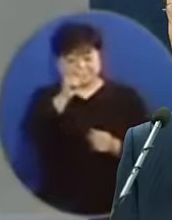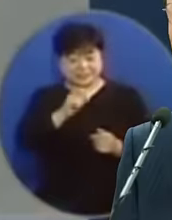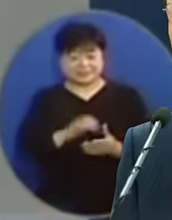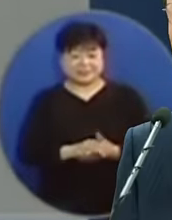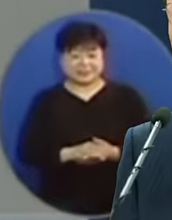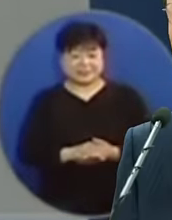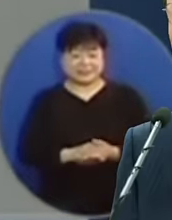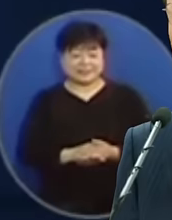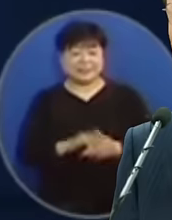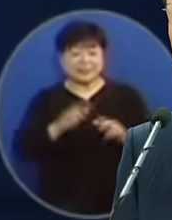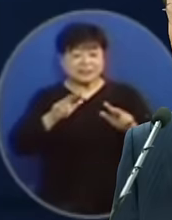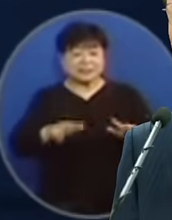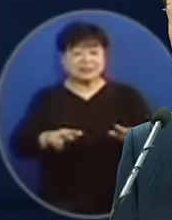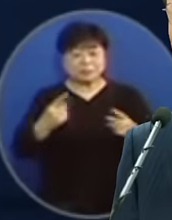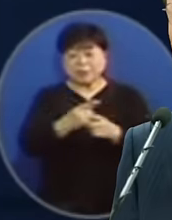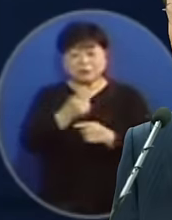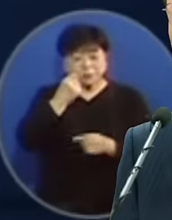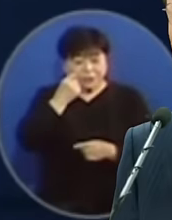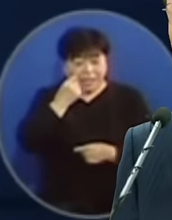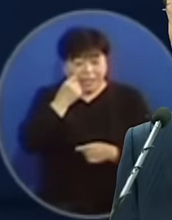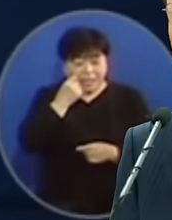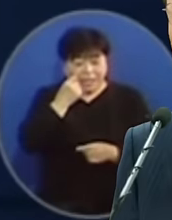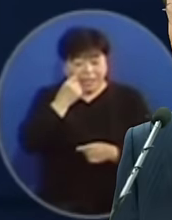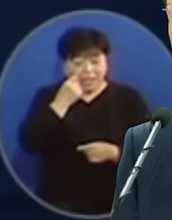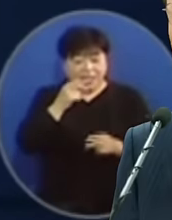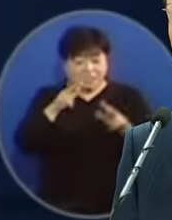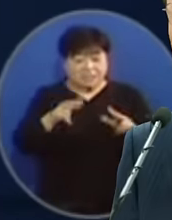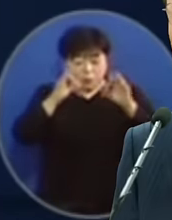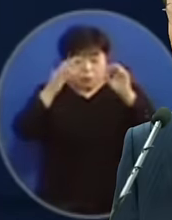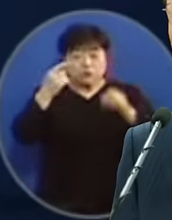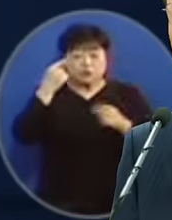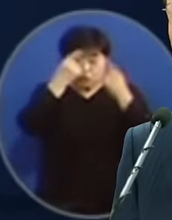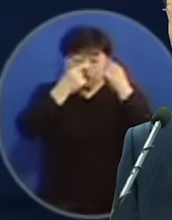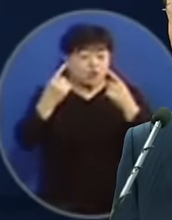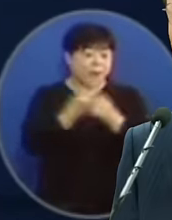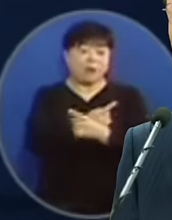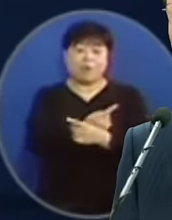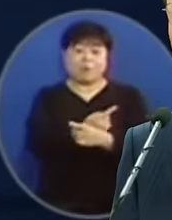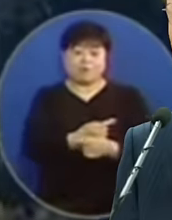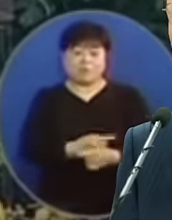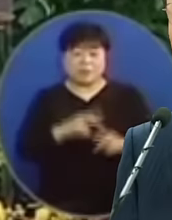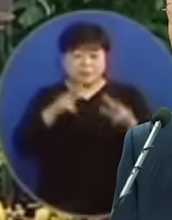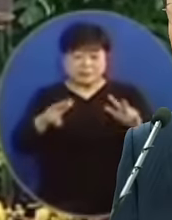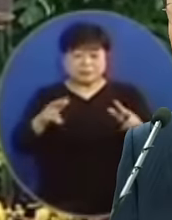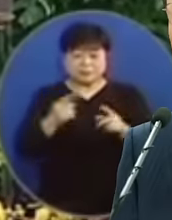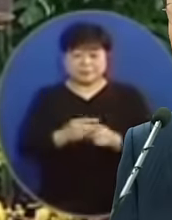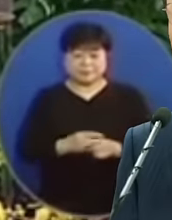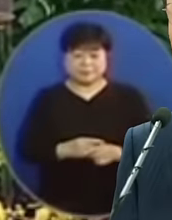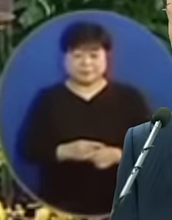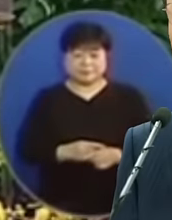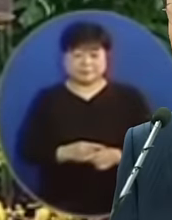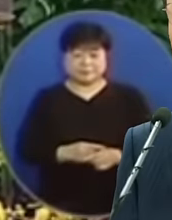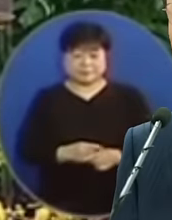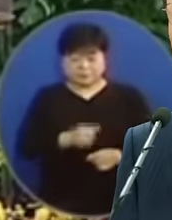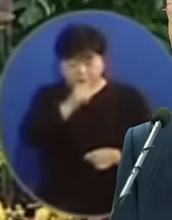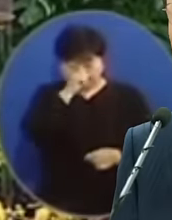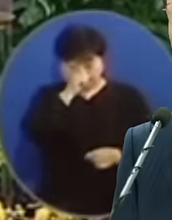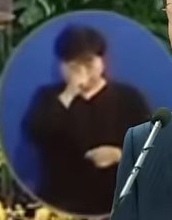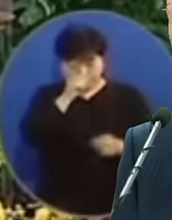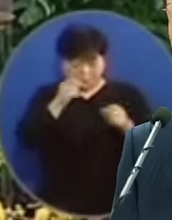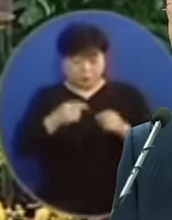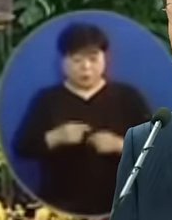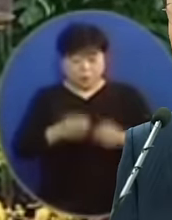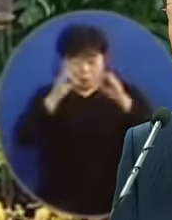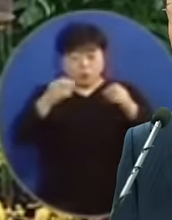했습니다. 현실은 바꿀 수 없다. 현실을 보는 눈은 바꿀 수가 있지 않냐. 현실을 내가 못 바꾸면 현실을 좋게 보라는 것입니다.